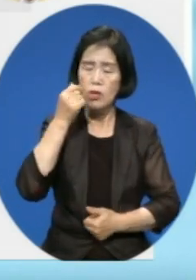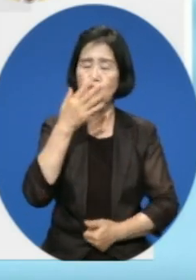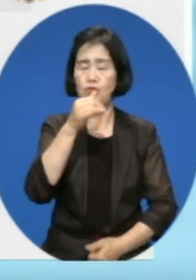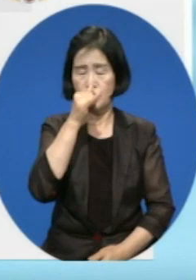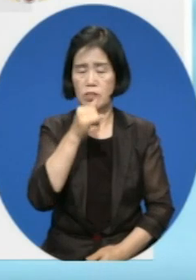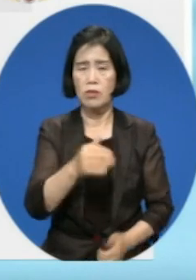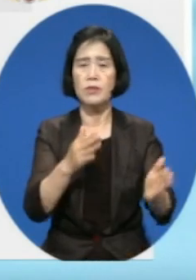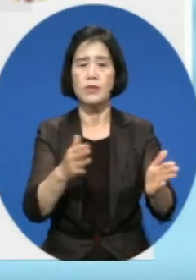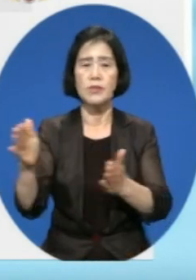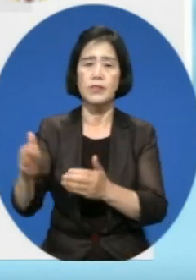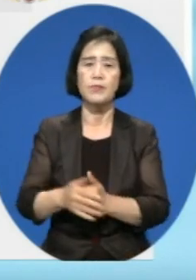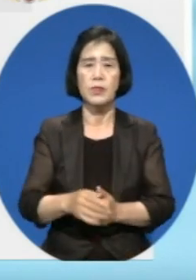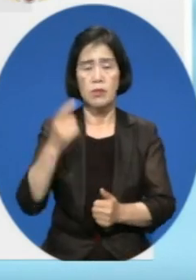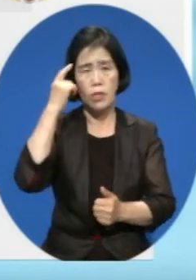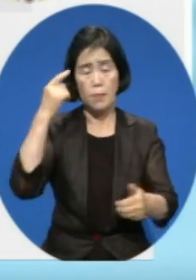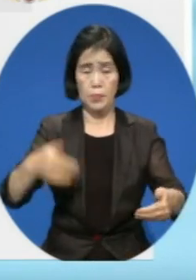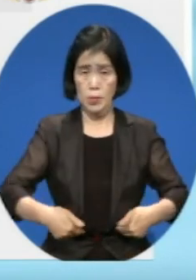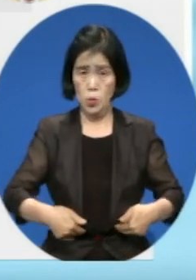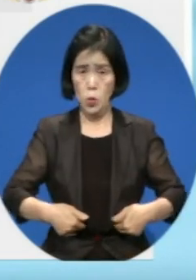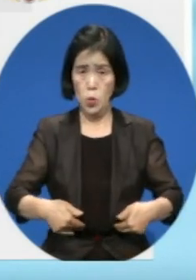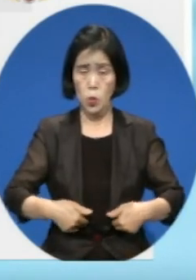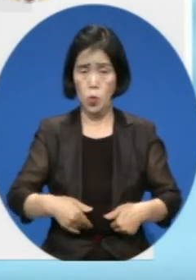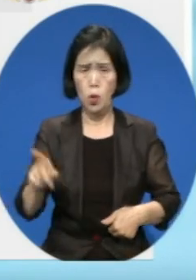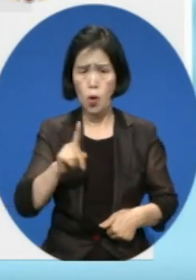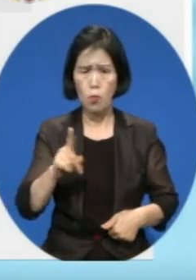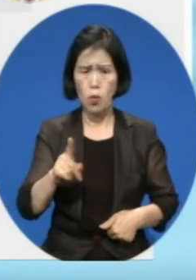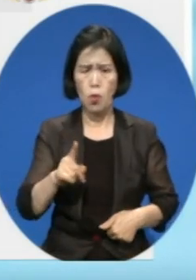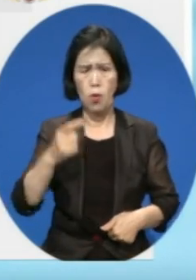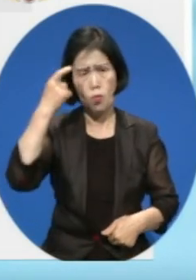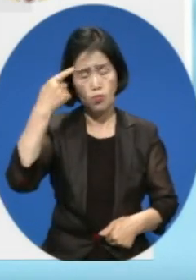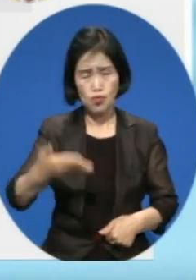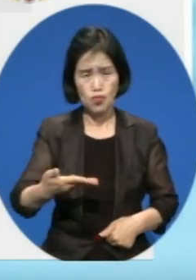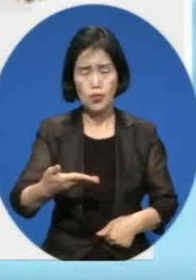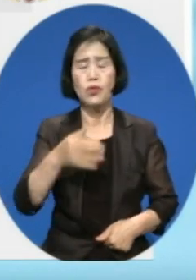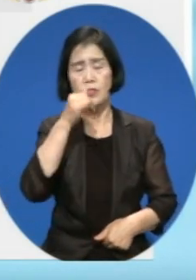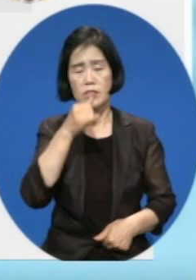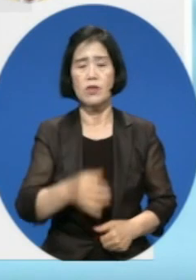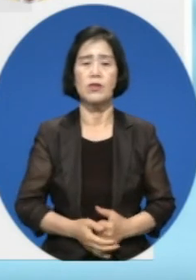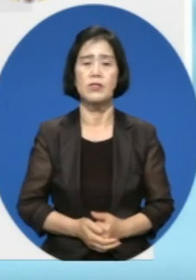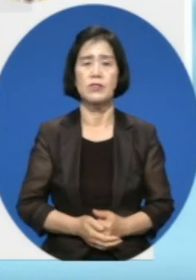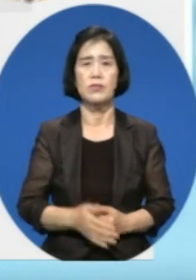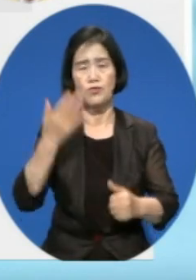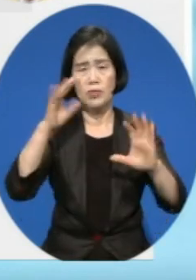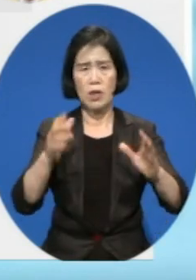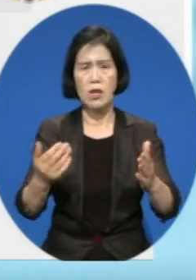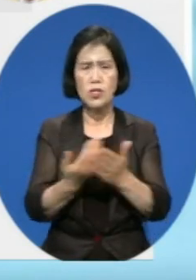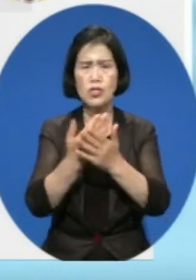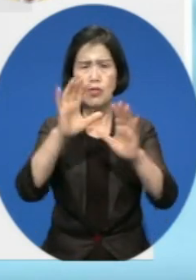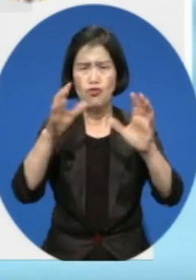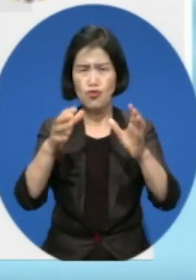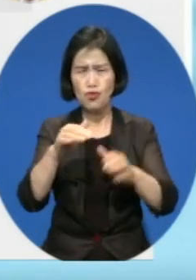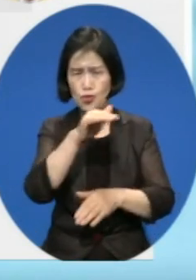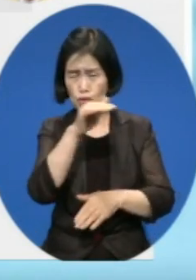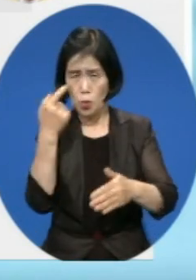이제 처벌을 하게 되면은 이게 왜 필요하냐고 묻는 사람들이 자꾸 분명히 있습니다. 근데 사실 우리나라가 이제 선진국 각결로 놓고